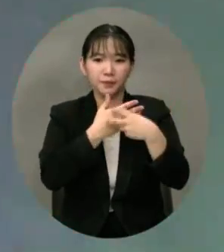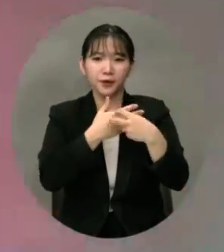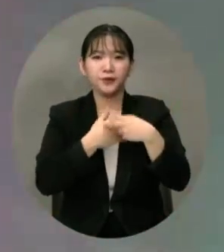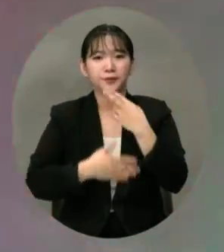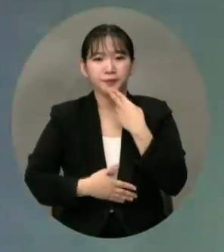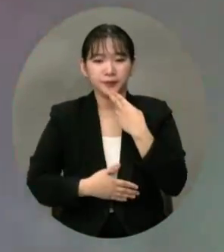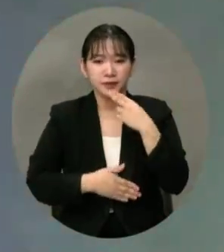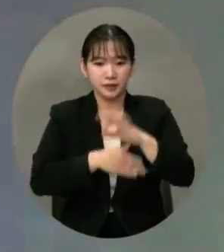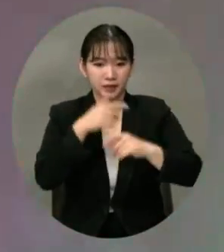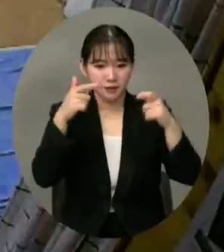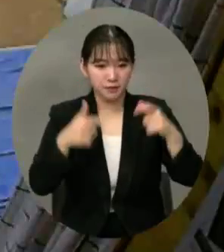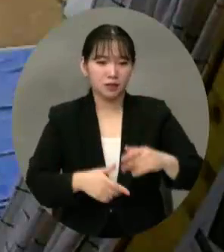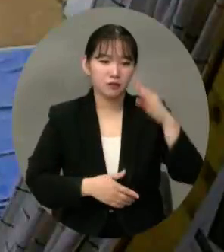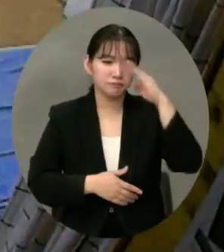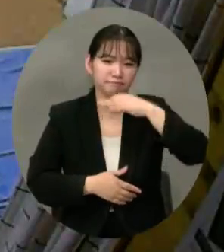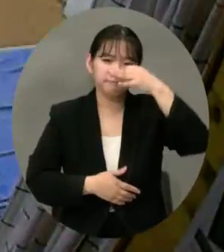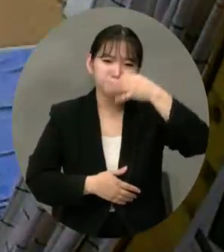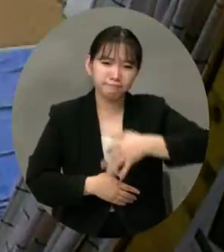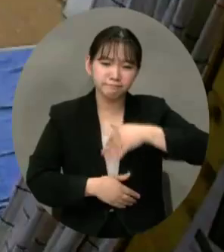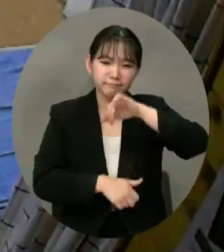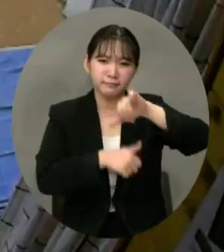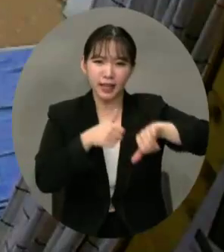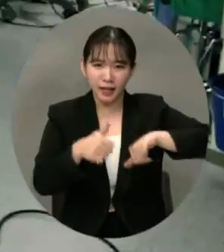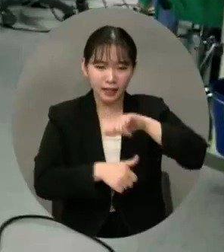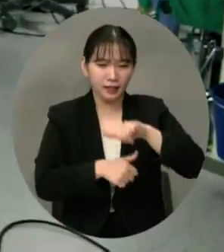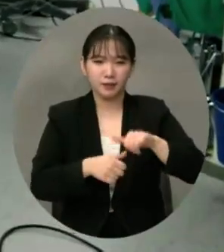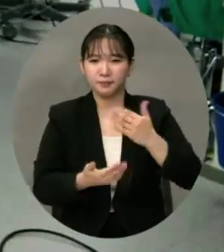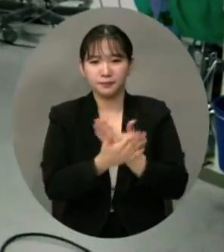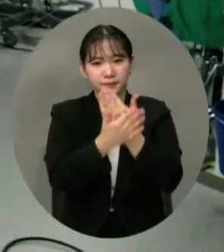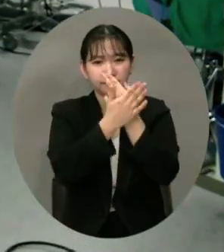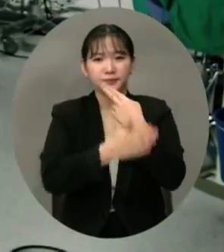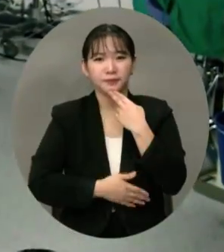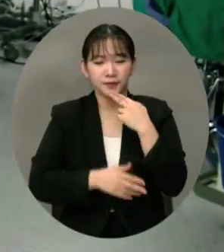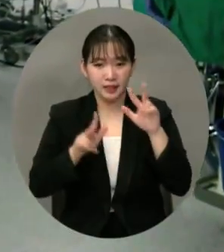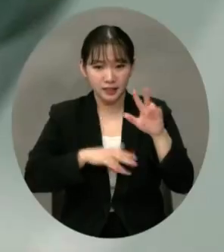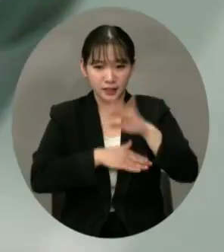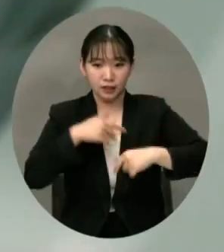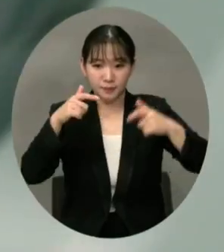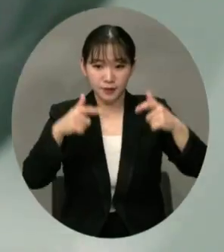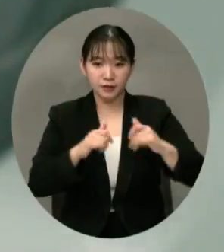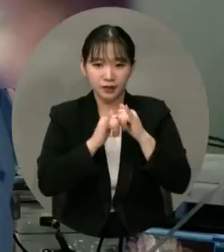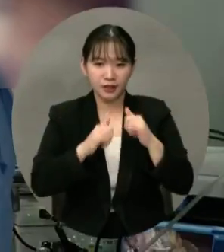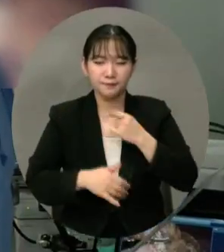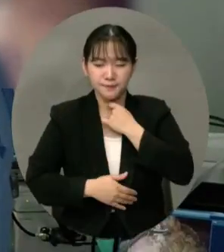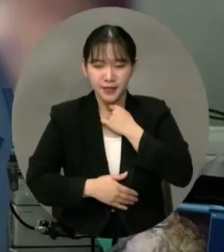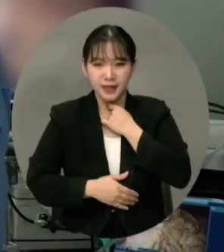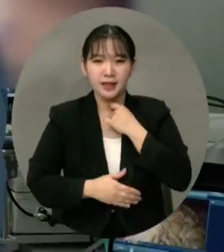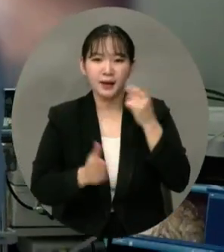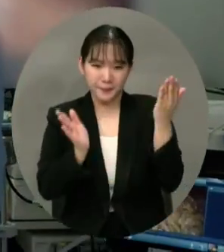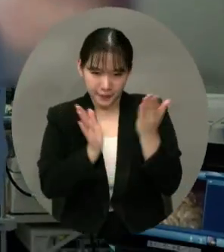없는 서남권의 열악한 의료 환경은 나아지지 않았고 이제 서남권 주민들의 염원을